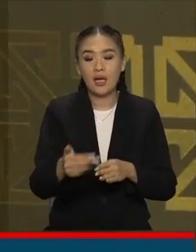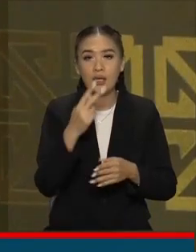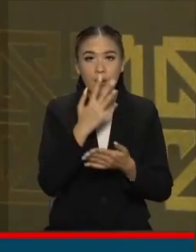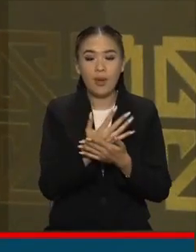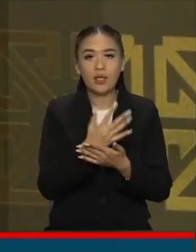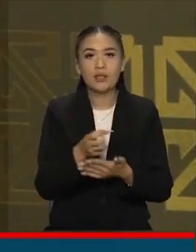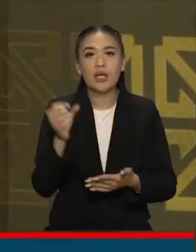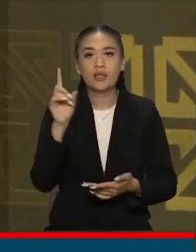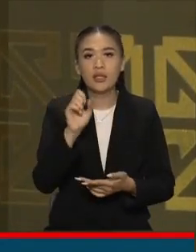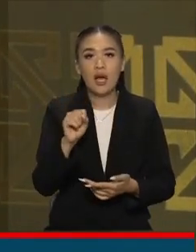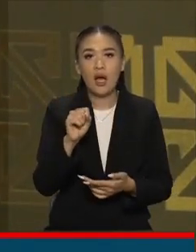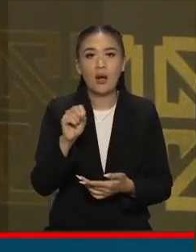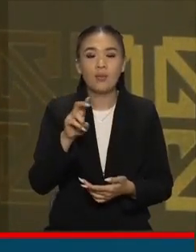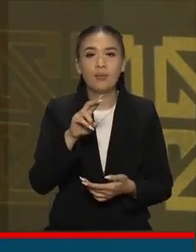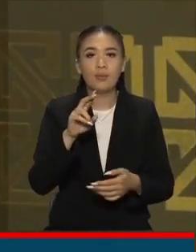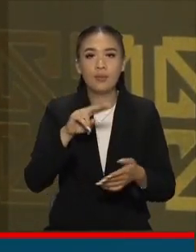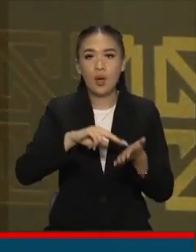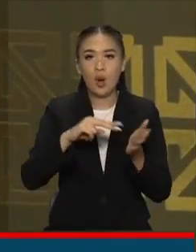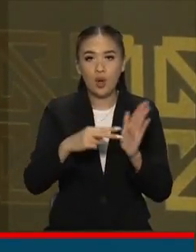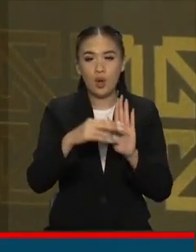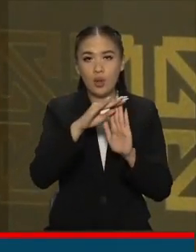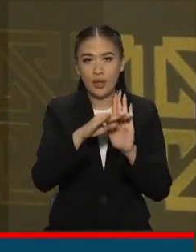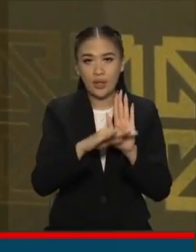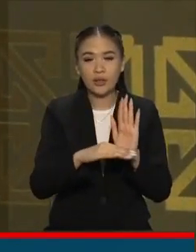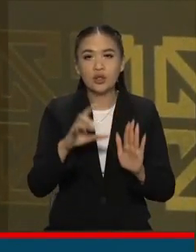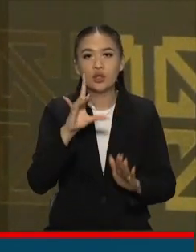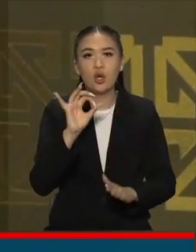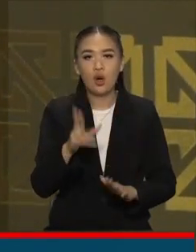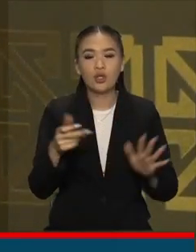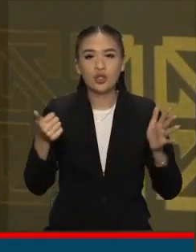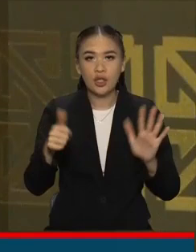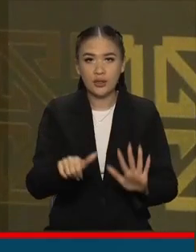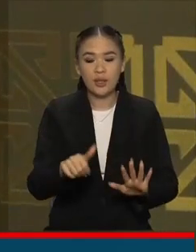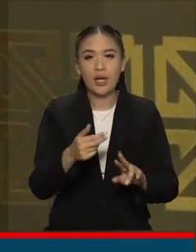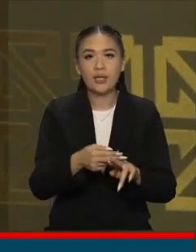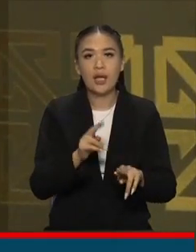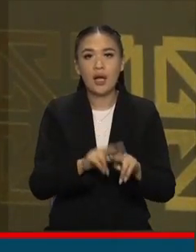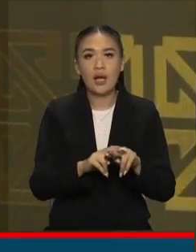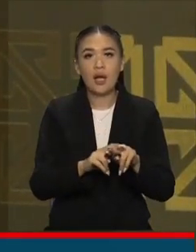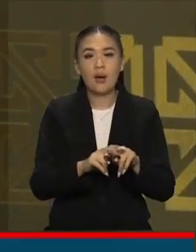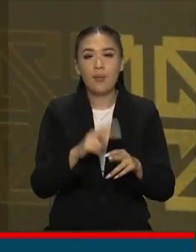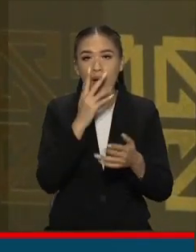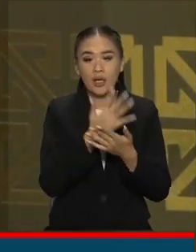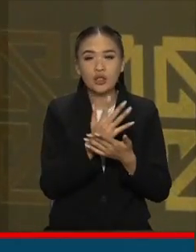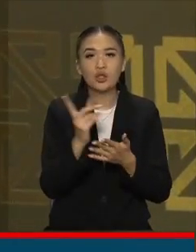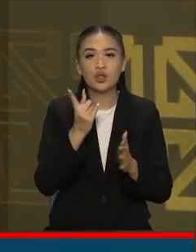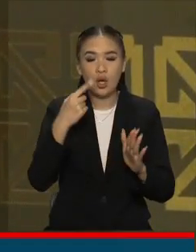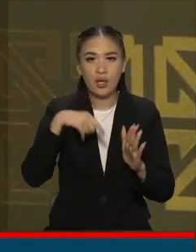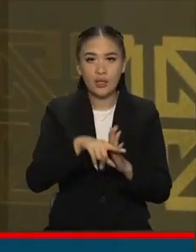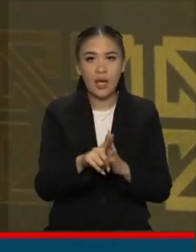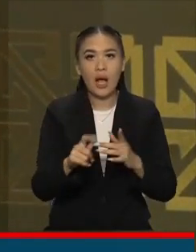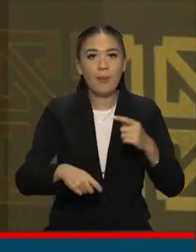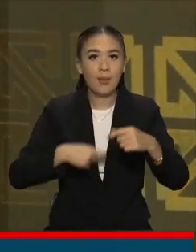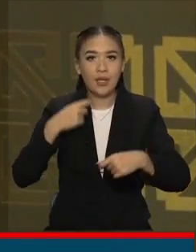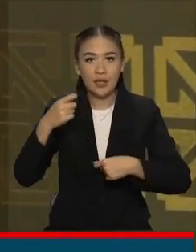этап реализации пилотного проекта срок также займёт 6 месяцев пилотный проект подразумевает под собой обмен данными